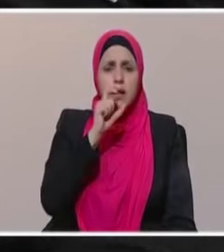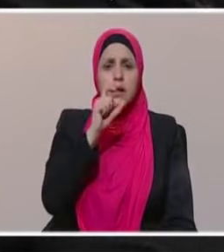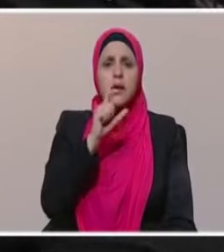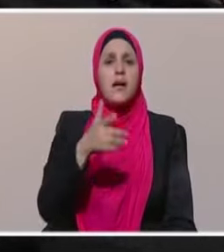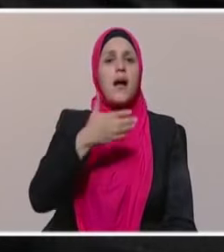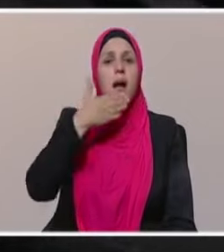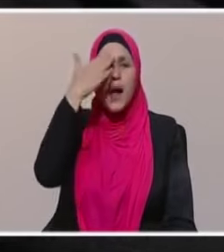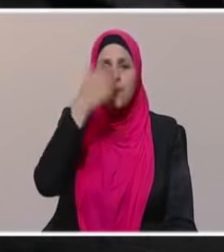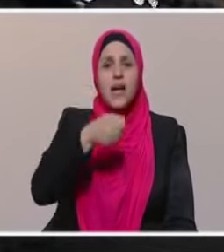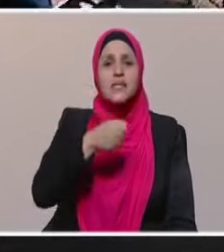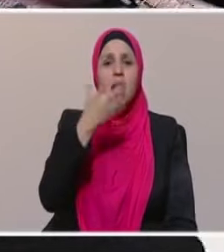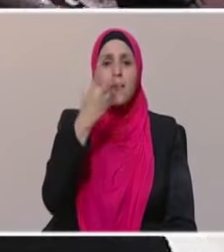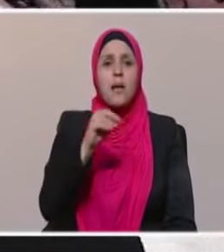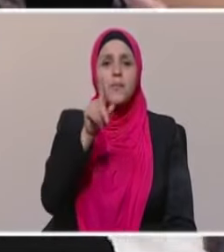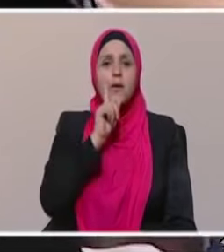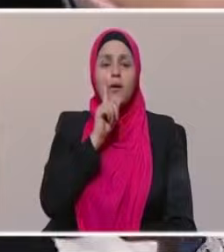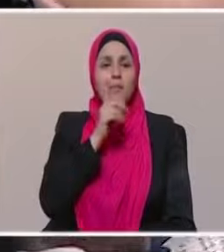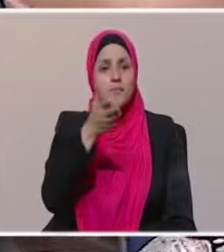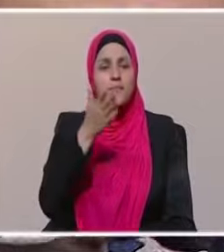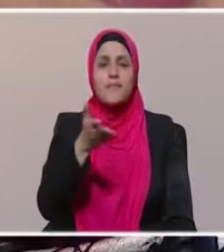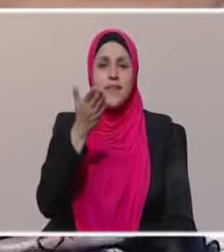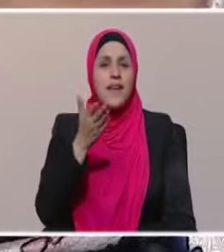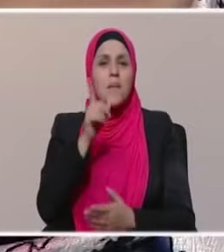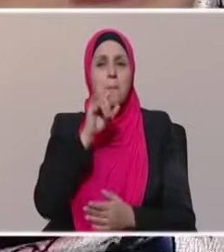الحمد لله على سلامة ابنك يا حاج محمد.